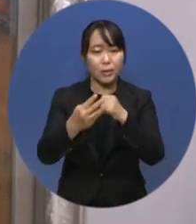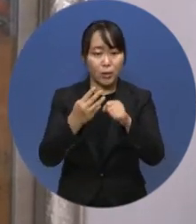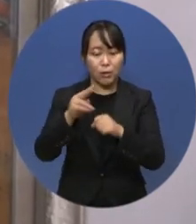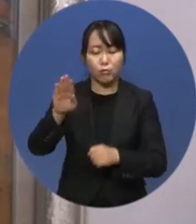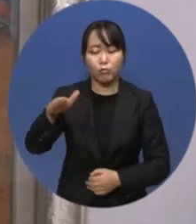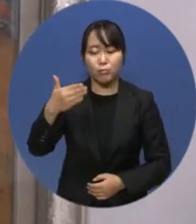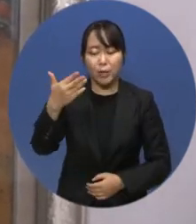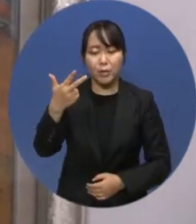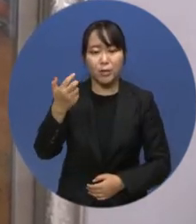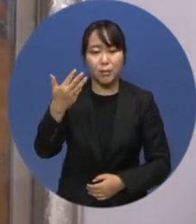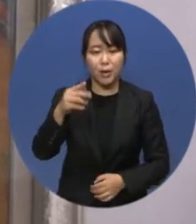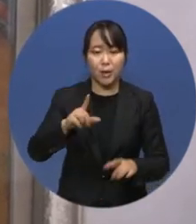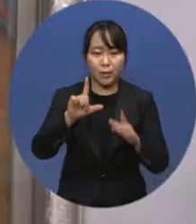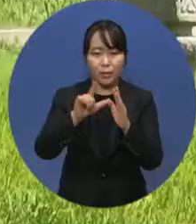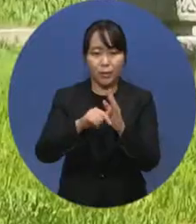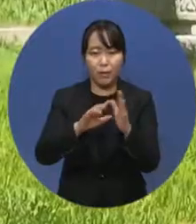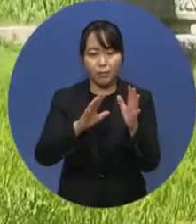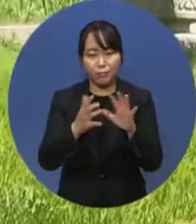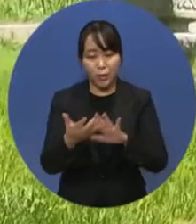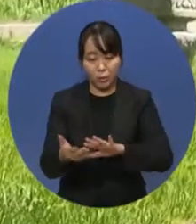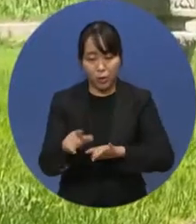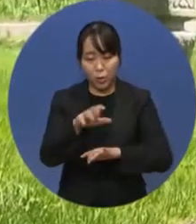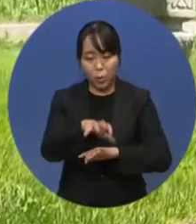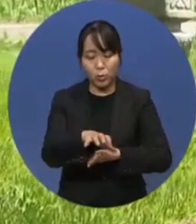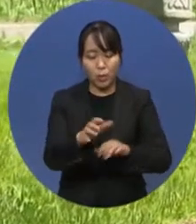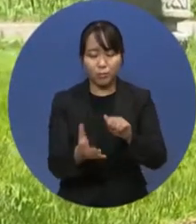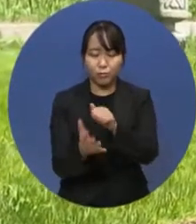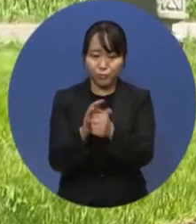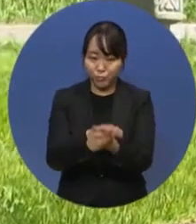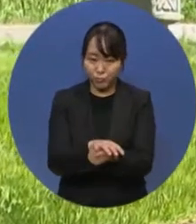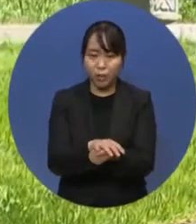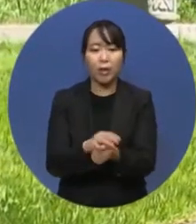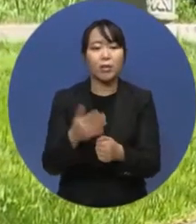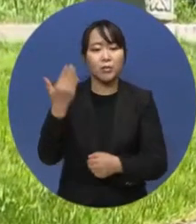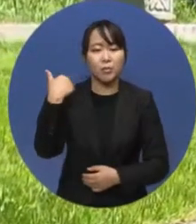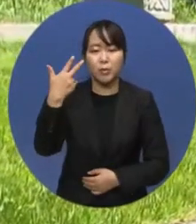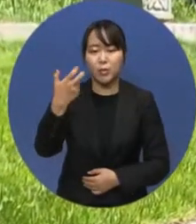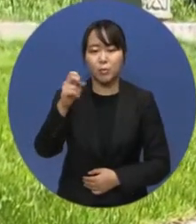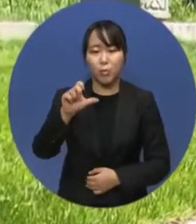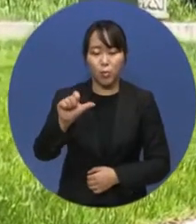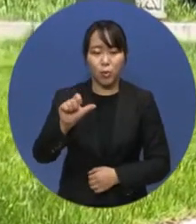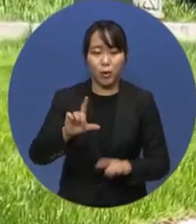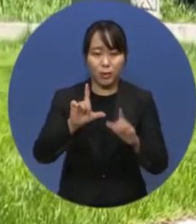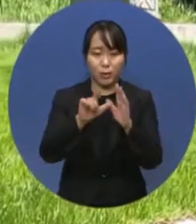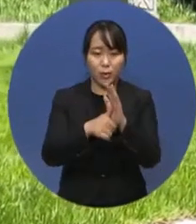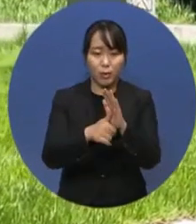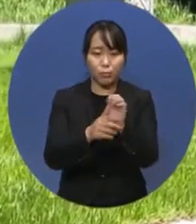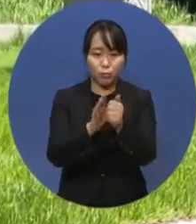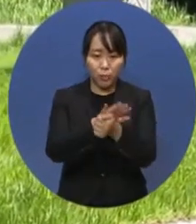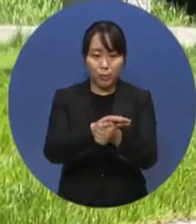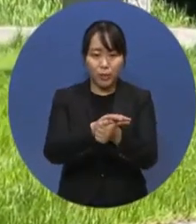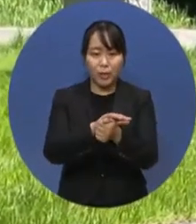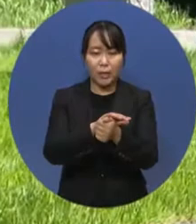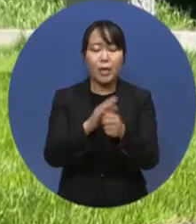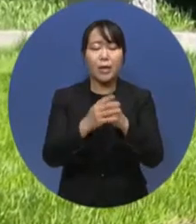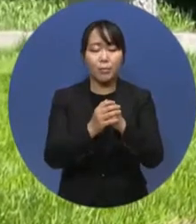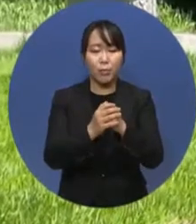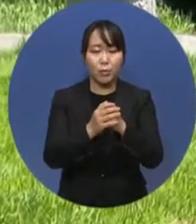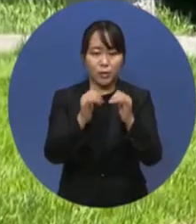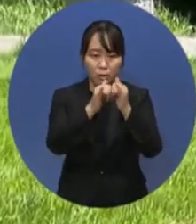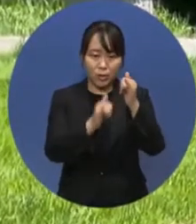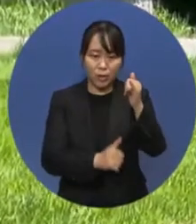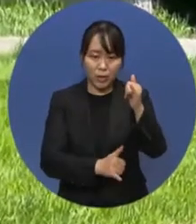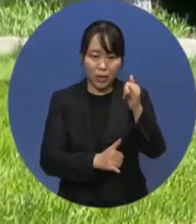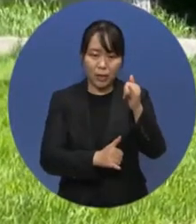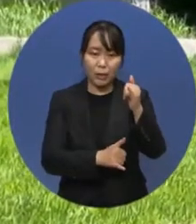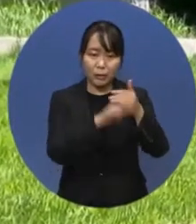978년에 세상을 떠난 뒤 이곳에 묻히게 됐으며 지난 75년 무덤이 사적